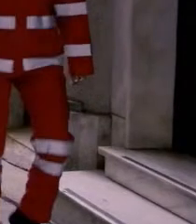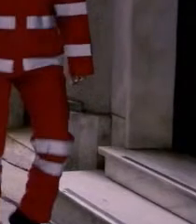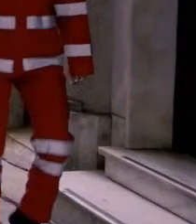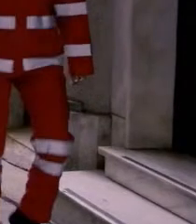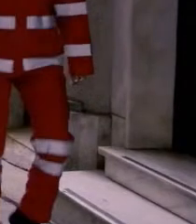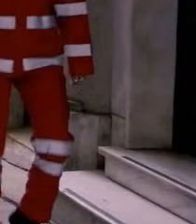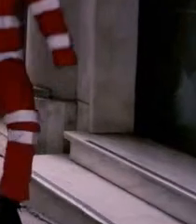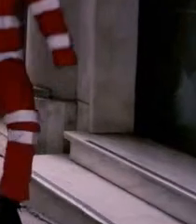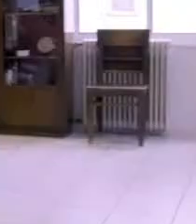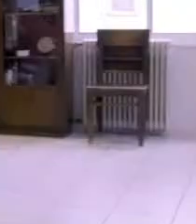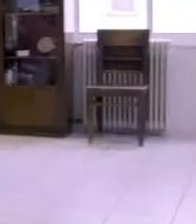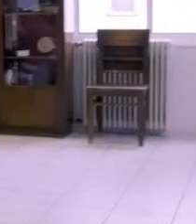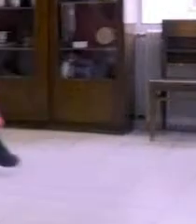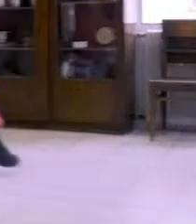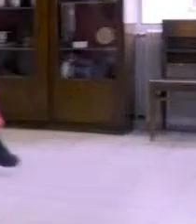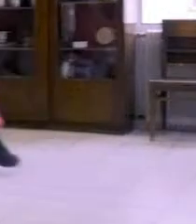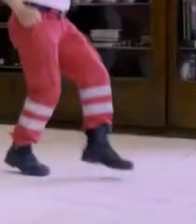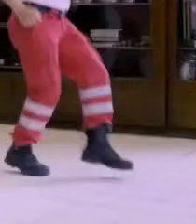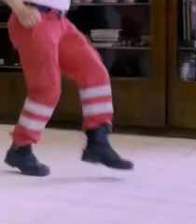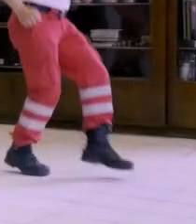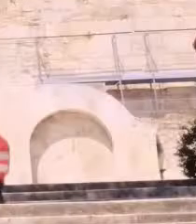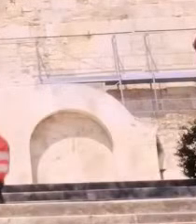που αμπέναμι.